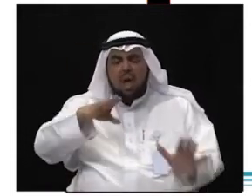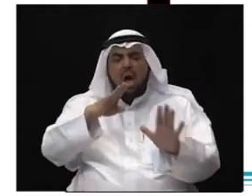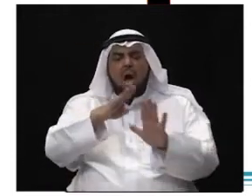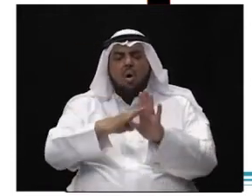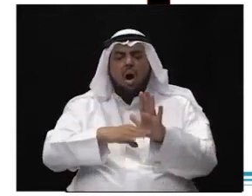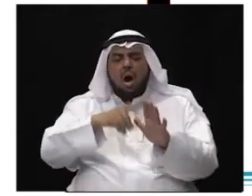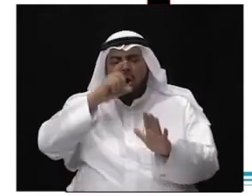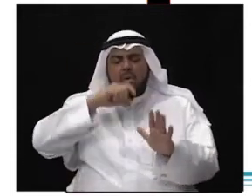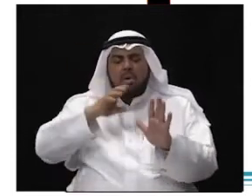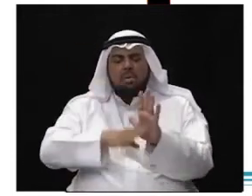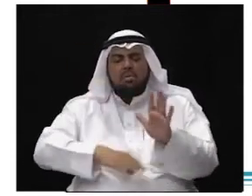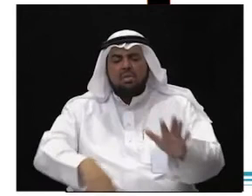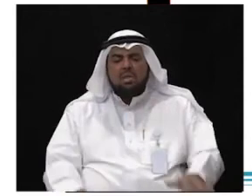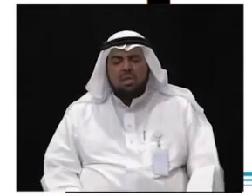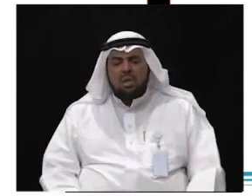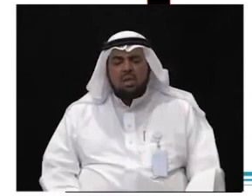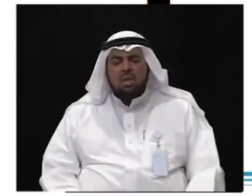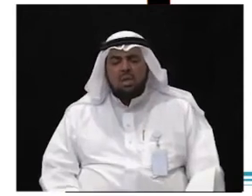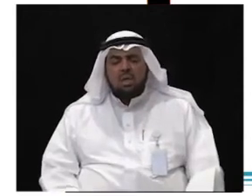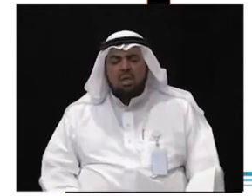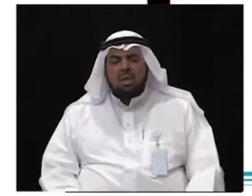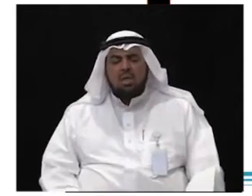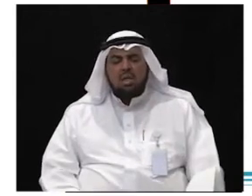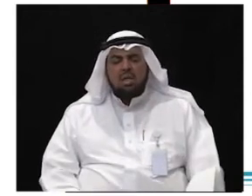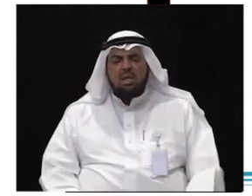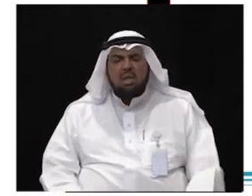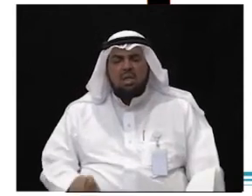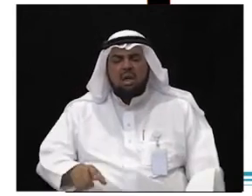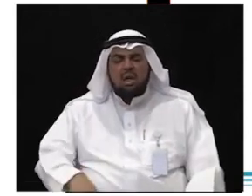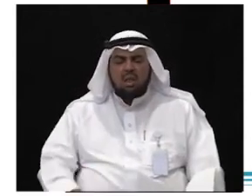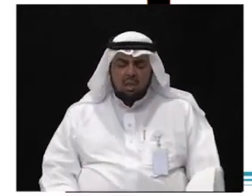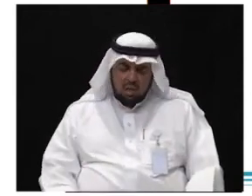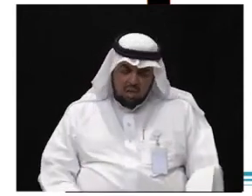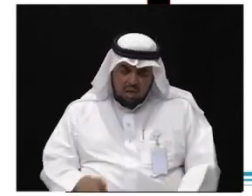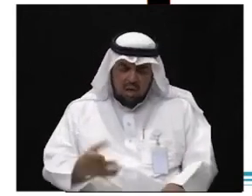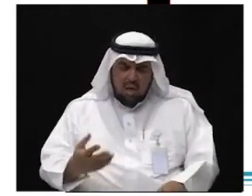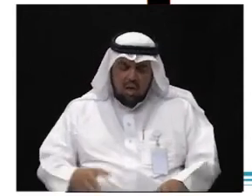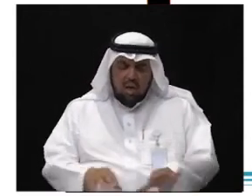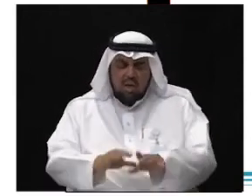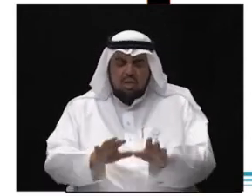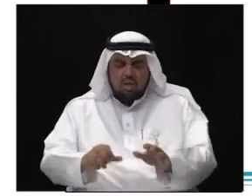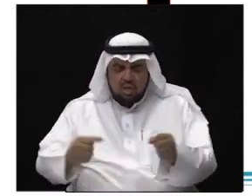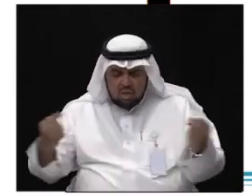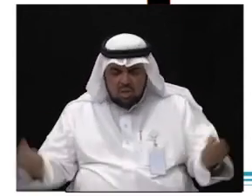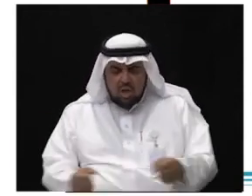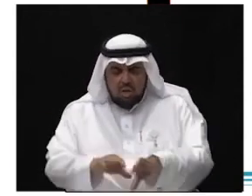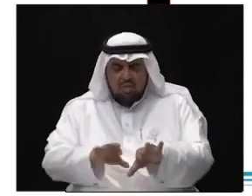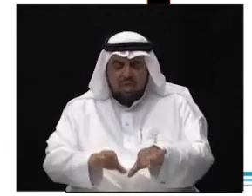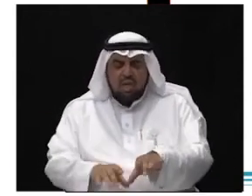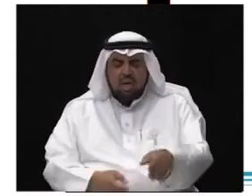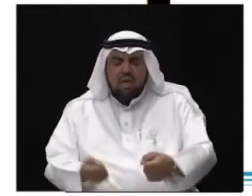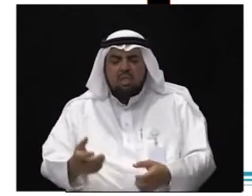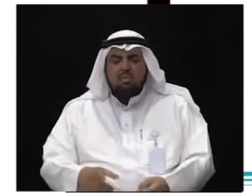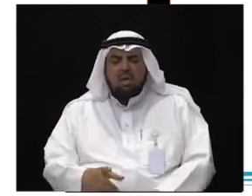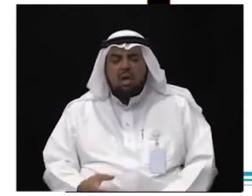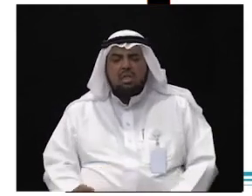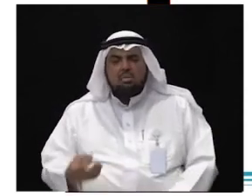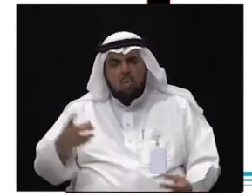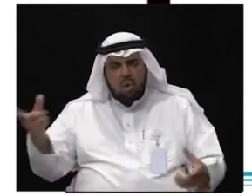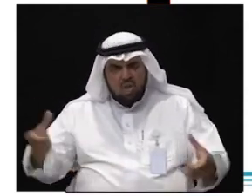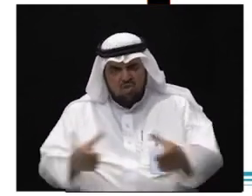برمجية، لذلك كان عليه تنفيذ هذا التطبيق على جهازه، وذلك حسب اتفاقهم